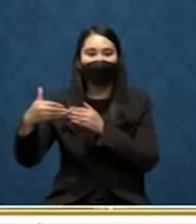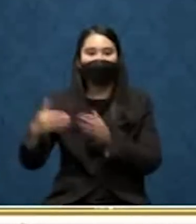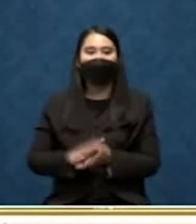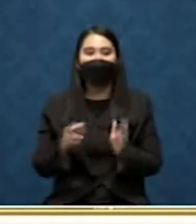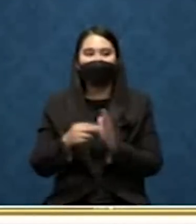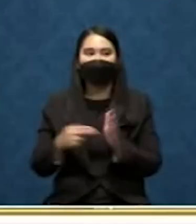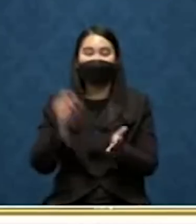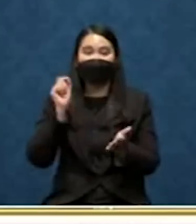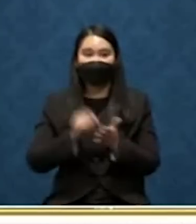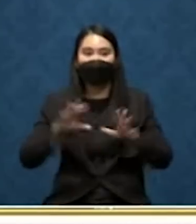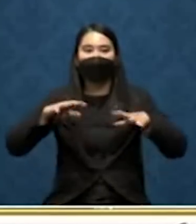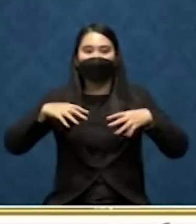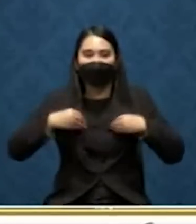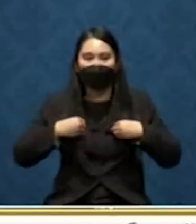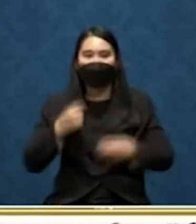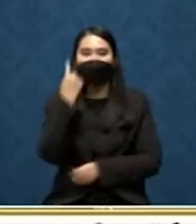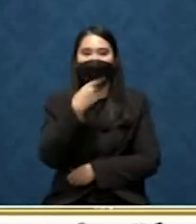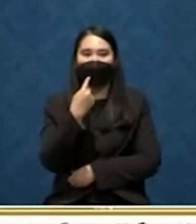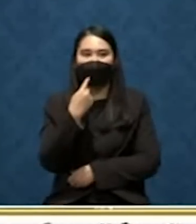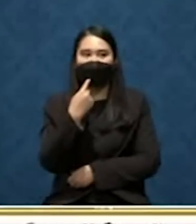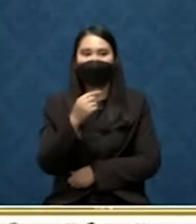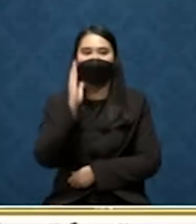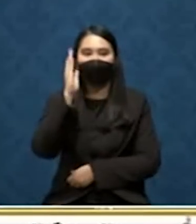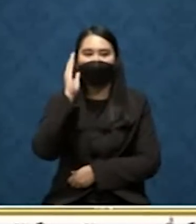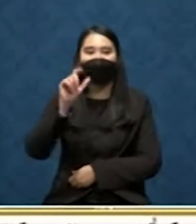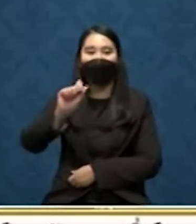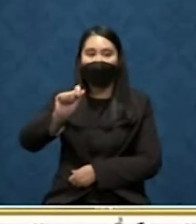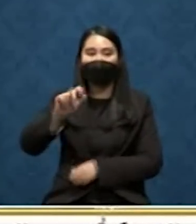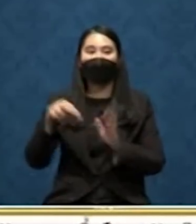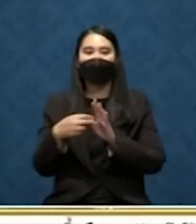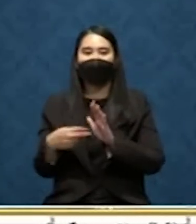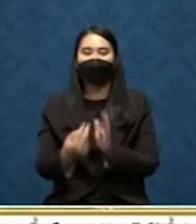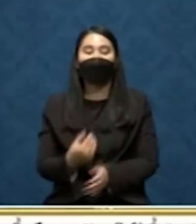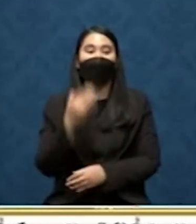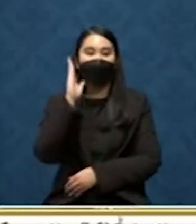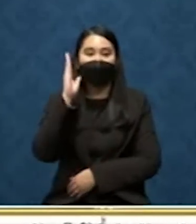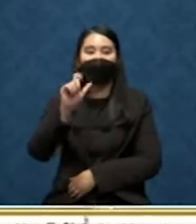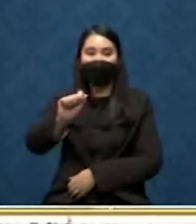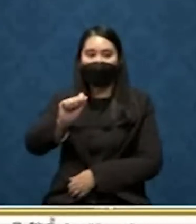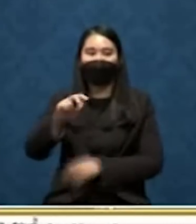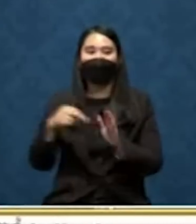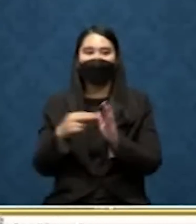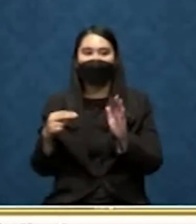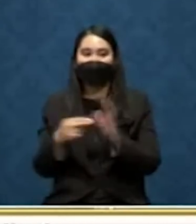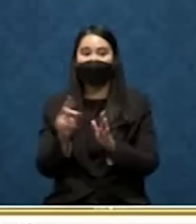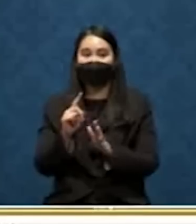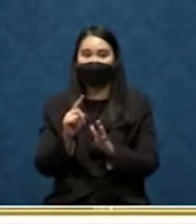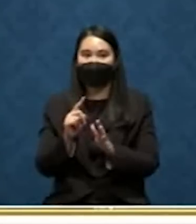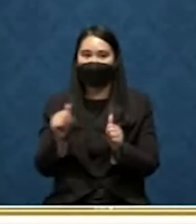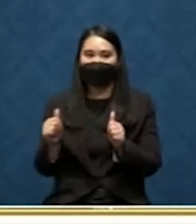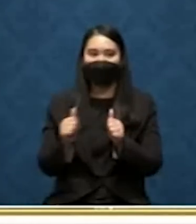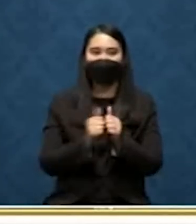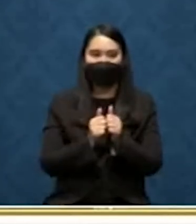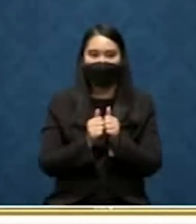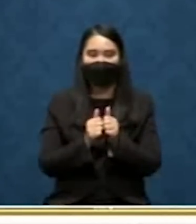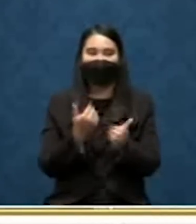คนทเซนยินยอมให้เป็อย่างนั้น ก็คือ นายอออ่างแปลว่าสวออออ่างก็คือ หนึ่งในผู้ช่วยหาเงิน